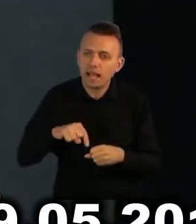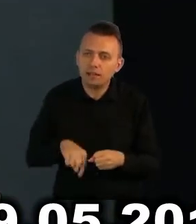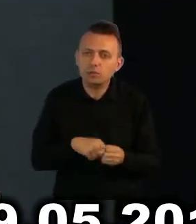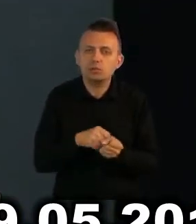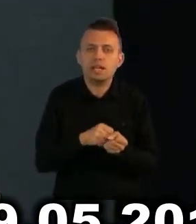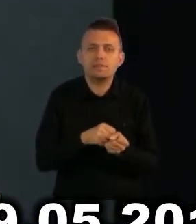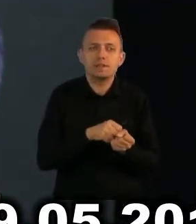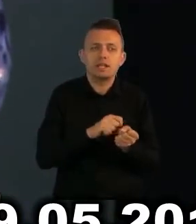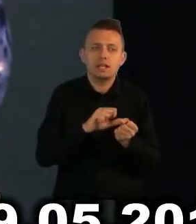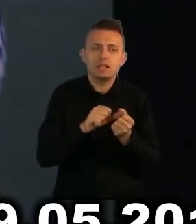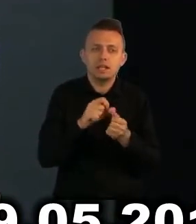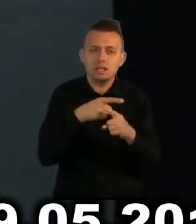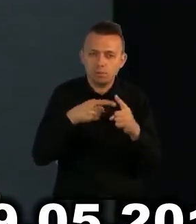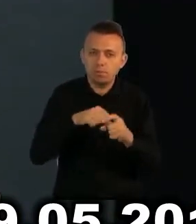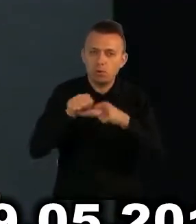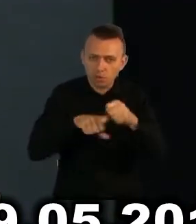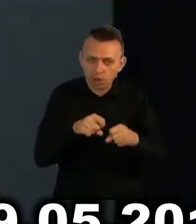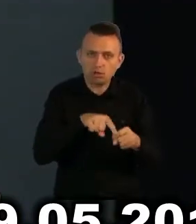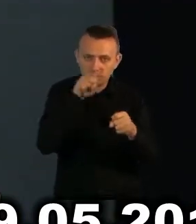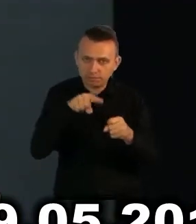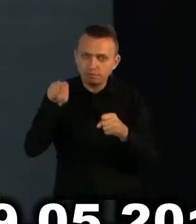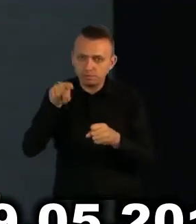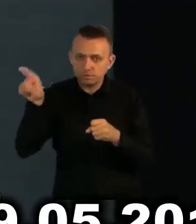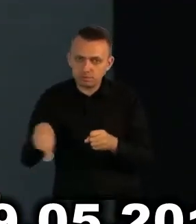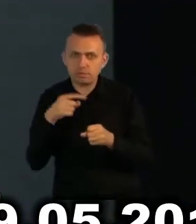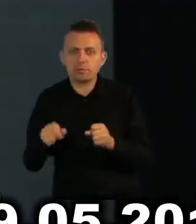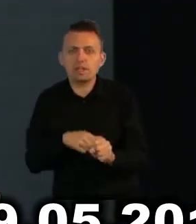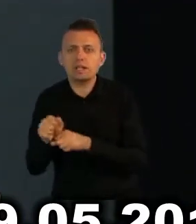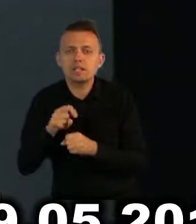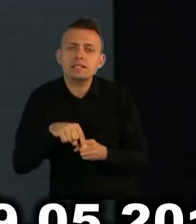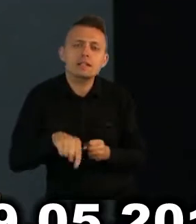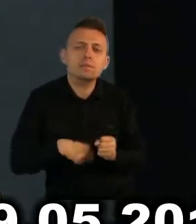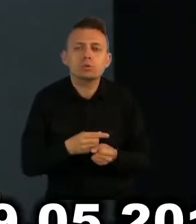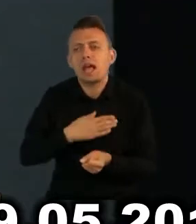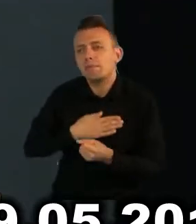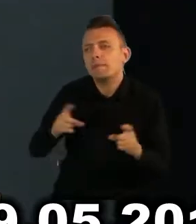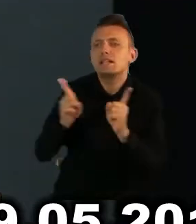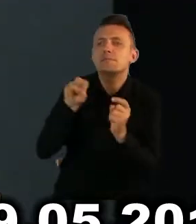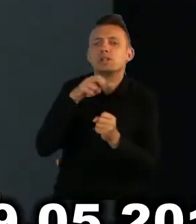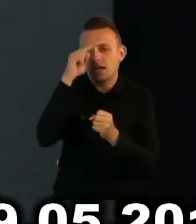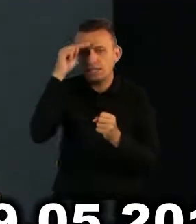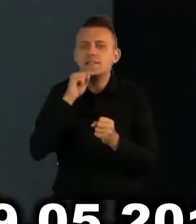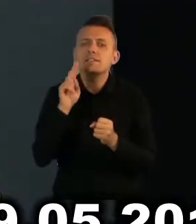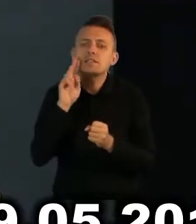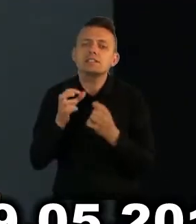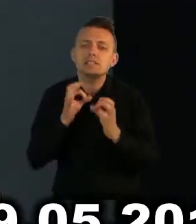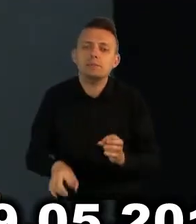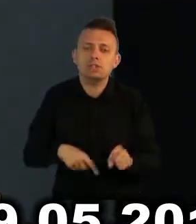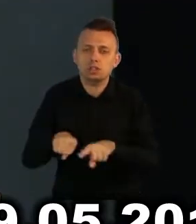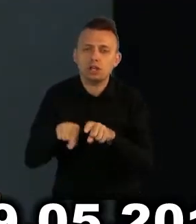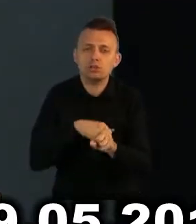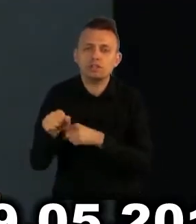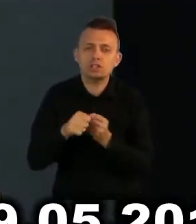organizatorami, i z rodzicami, bo mam tutaj takie spotkania konsultacyjne dla rodziców. Dzisiaj też tak będzie. Jestem tutaj cały